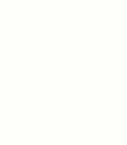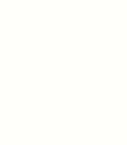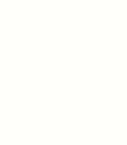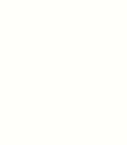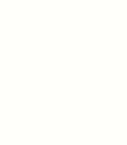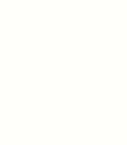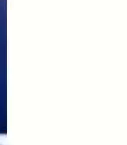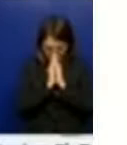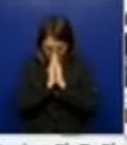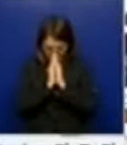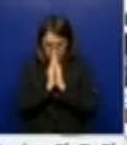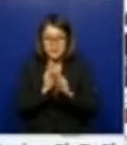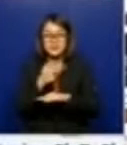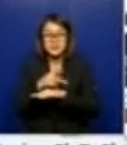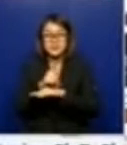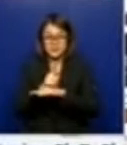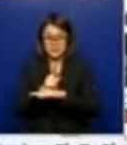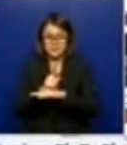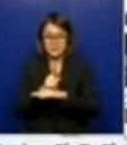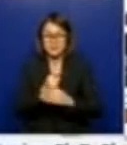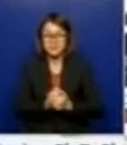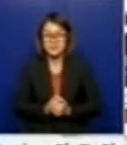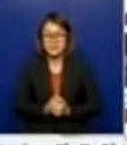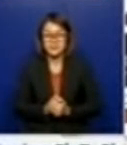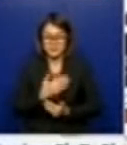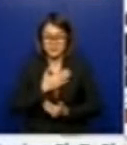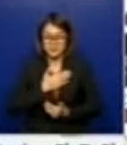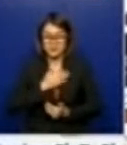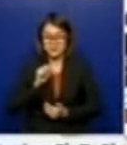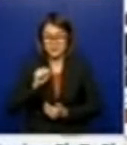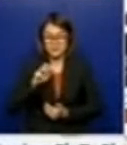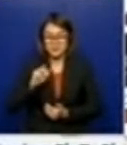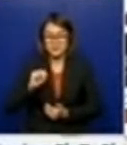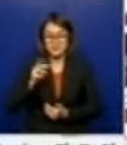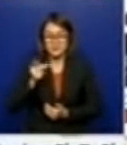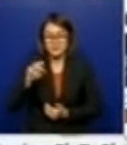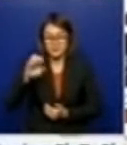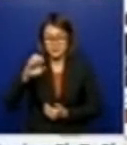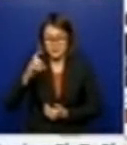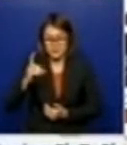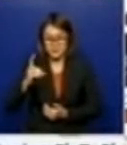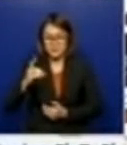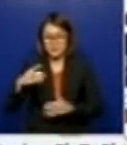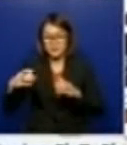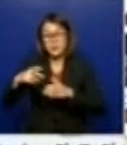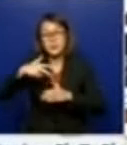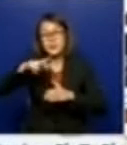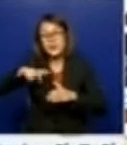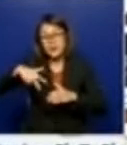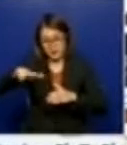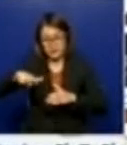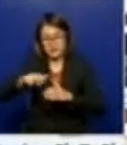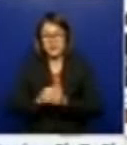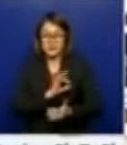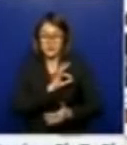กราบเรียนท่านประธานรัฐสภาที่เคารพครับผมนายสมคิดเชื้อคงพรรคเพื่อไทยในฐานะส